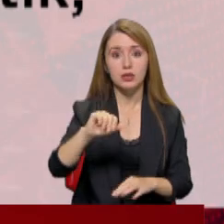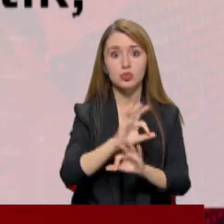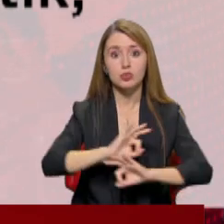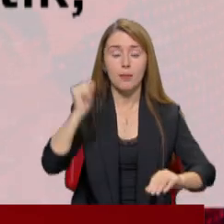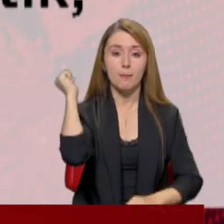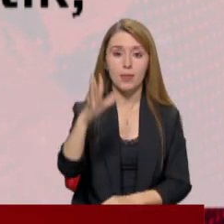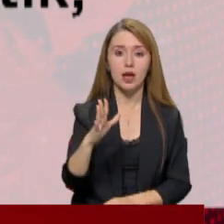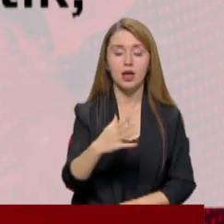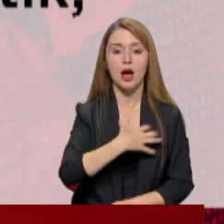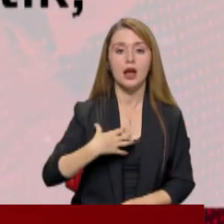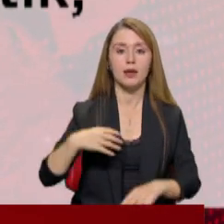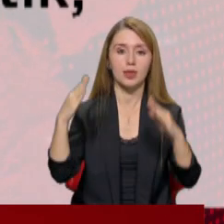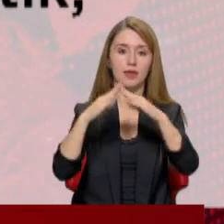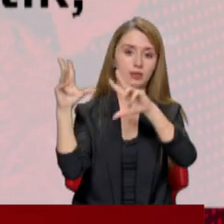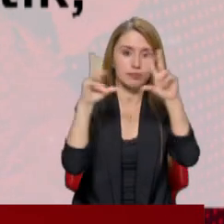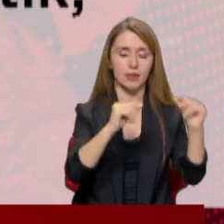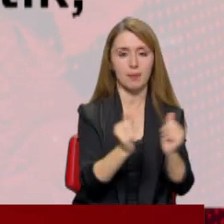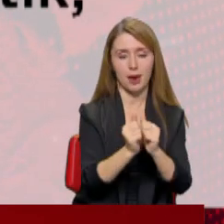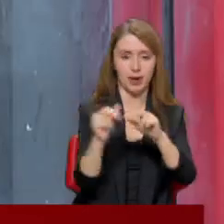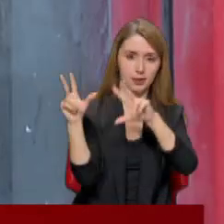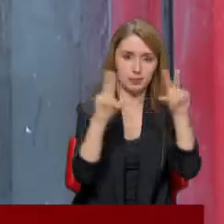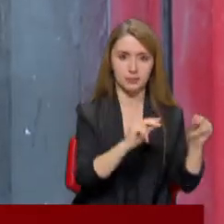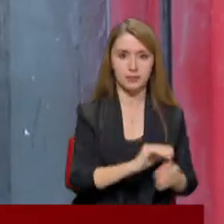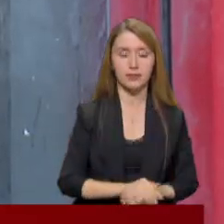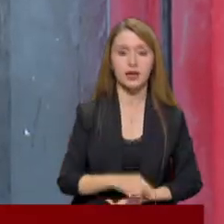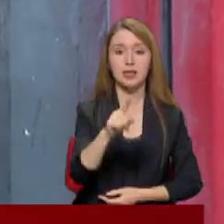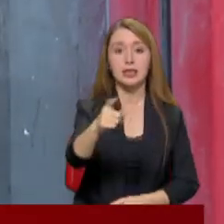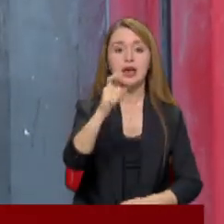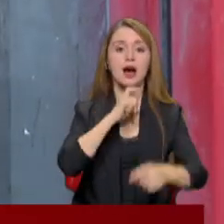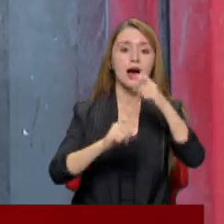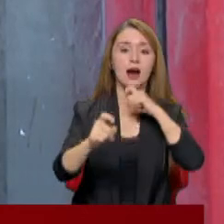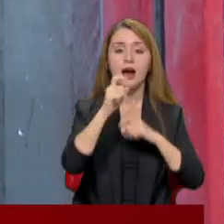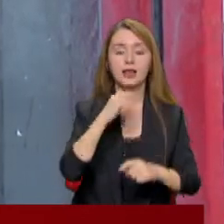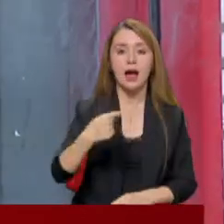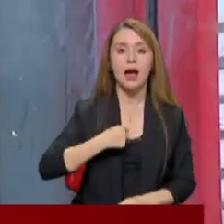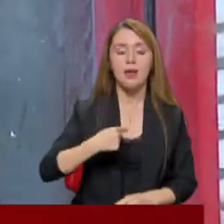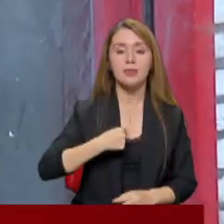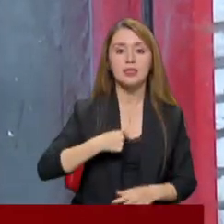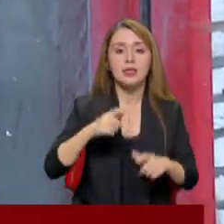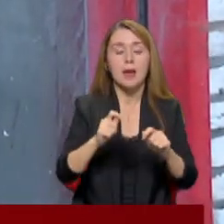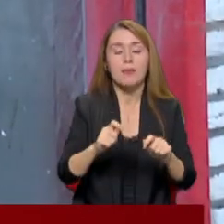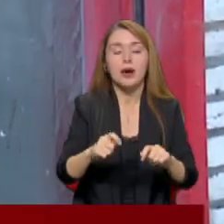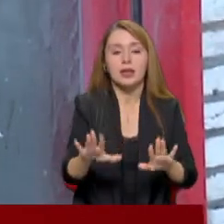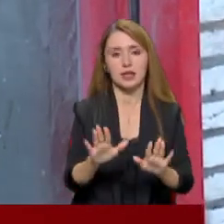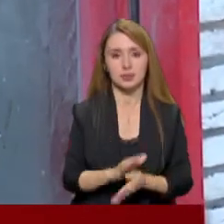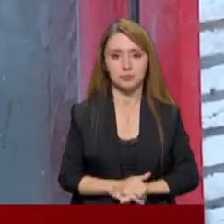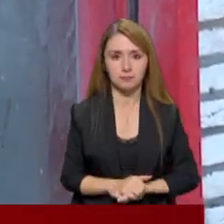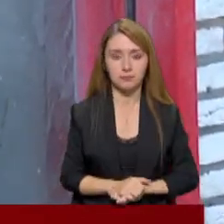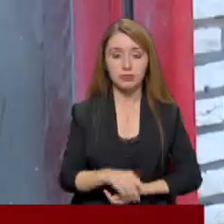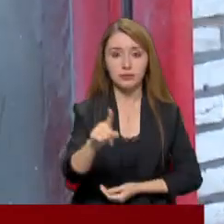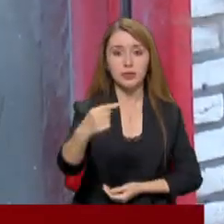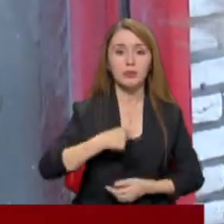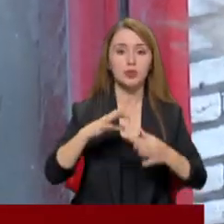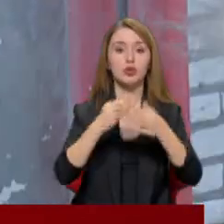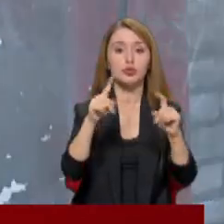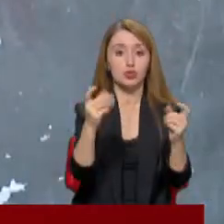pahalı annemlere yerleştik onların yanında kalıyoruz olarak ben ödemek zorunda değilim Sen buna